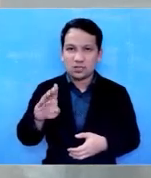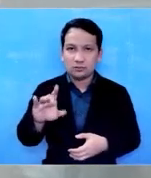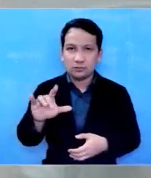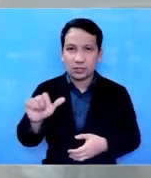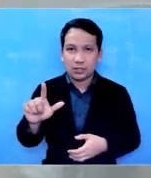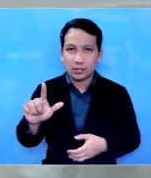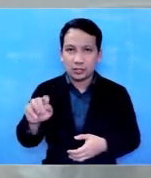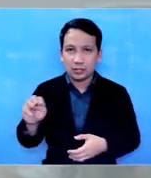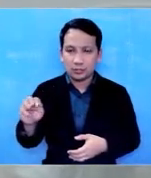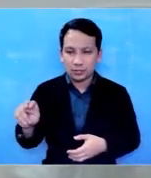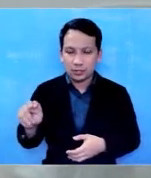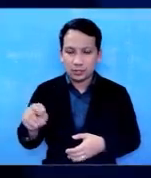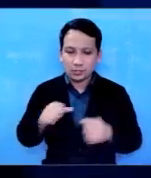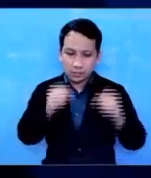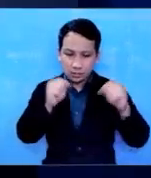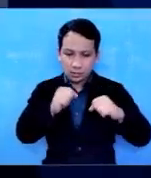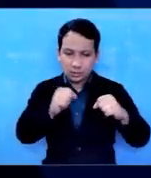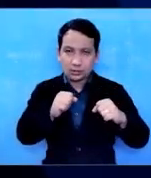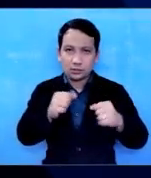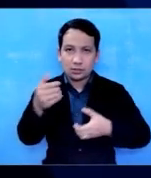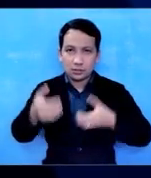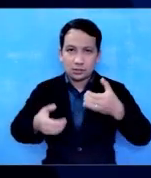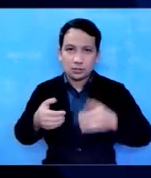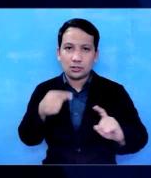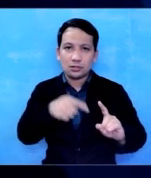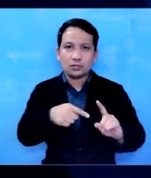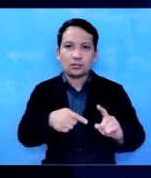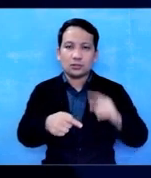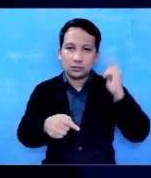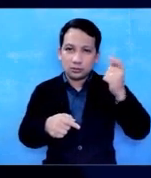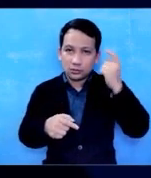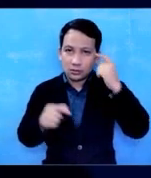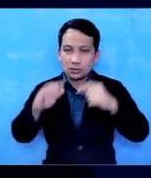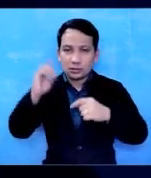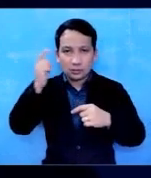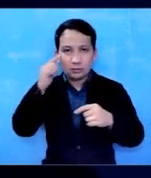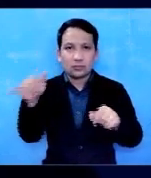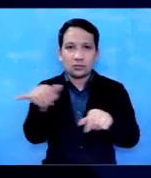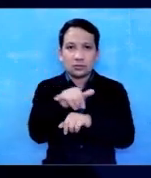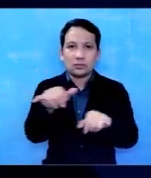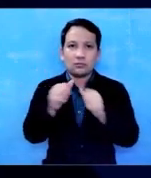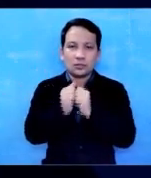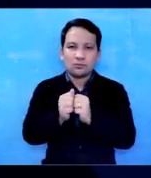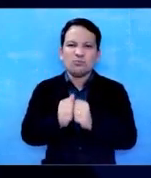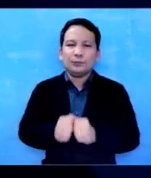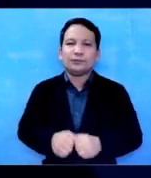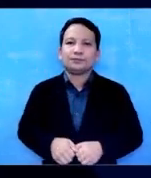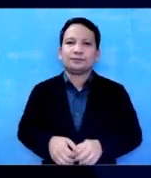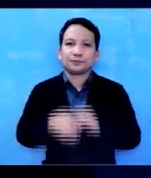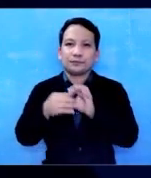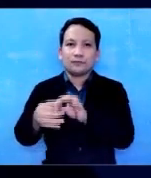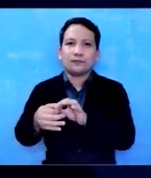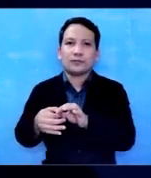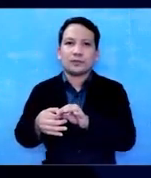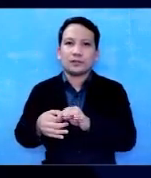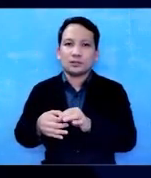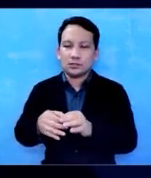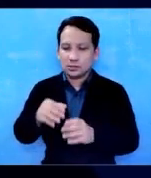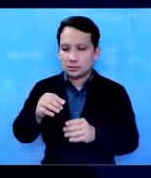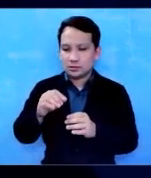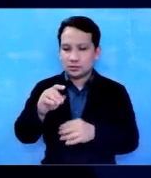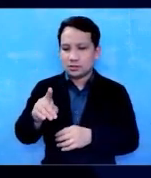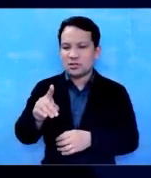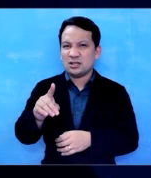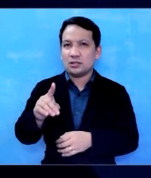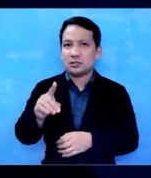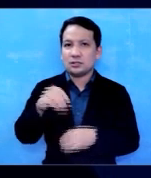na kinatigan ng korte. Si Balayman at si Governor Bai Mariam ay magkaalyado. Gayunpaman, nagdesisyon ang Ministry on Interior Local Government